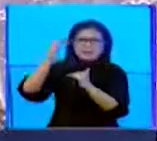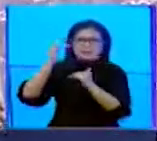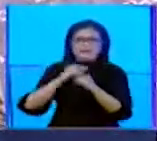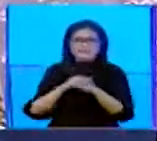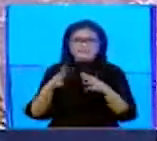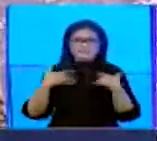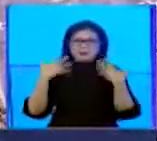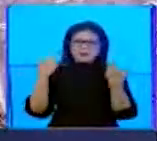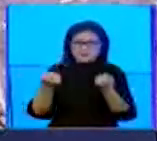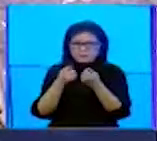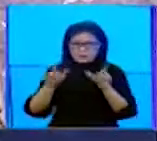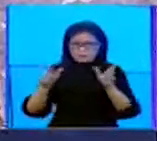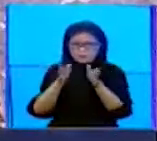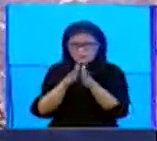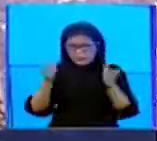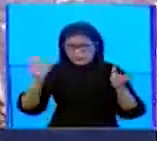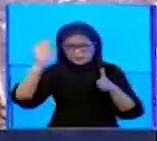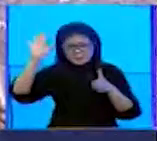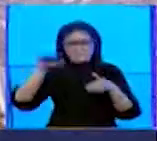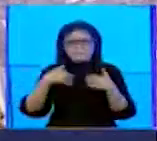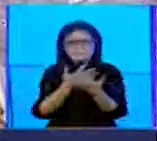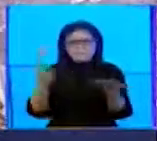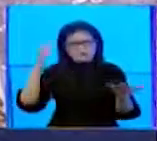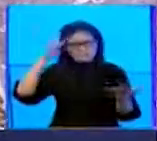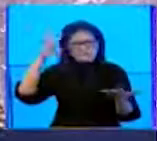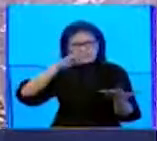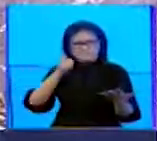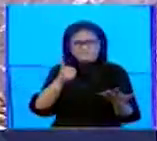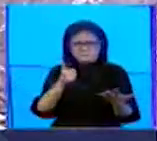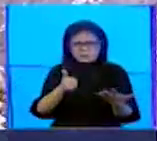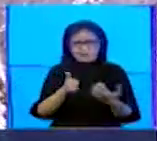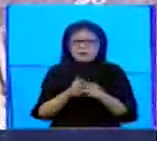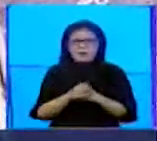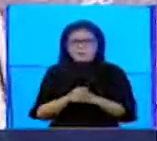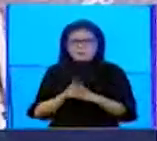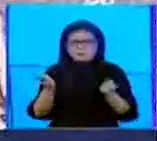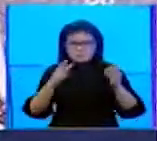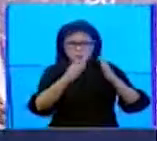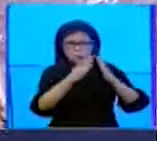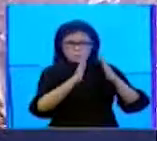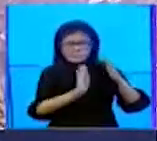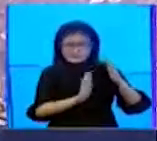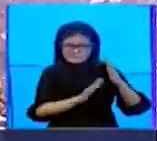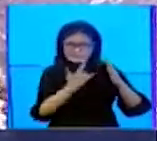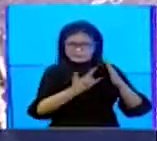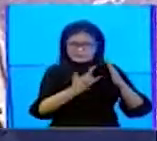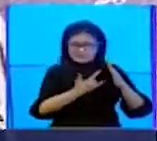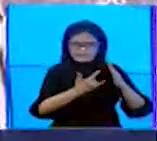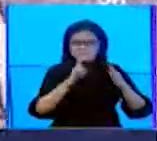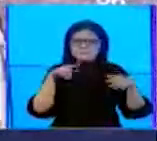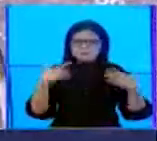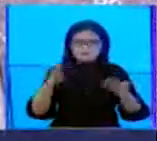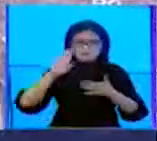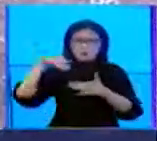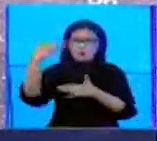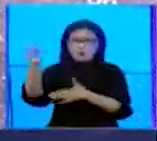ini masyarakat bisa memahami, mengerti, dan bisa tetap berada di rumah untuk tidak berpergian ke luar